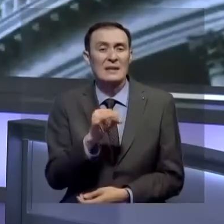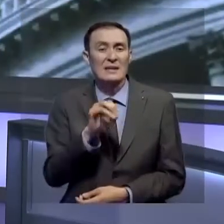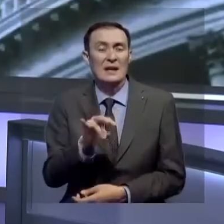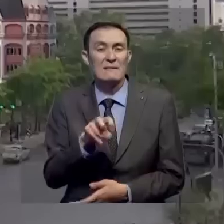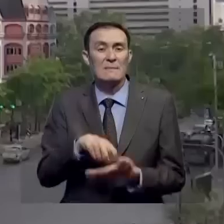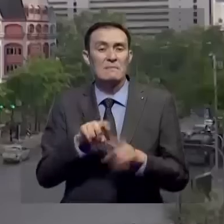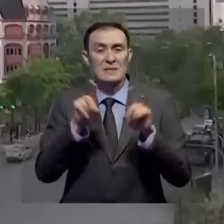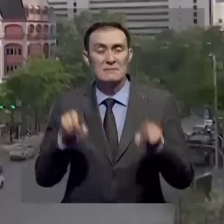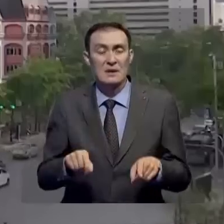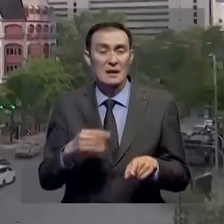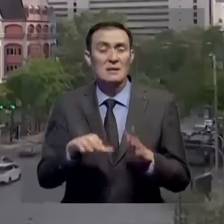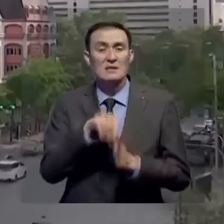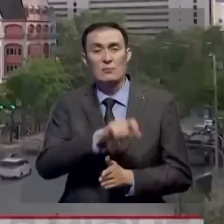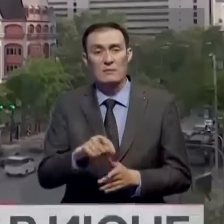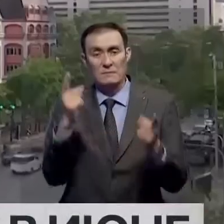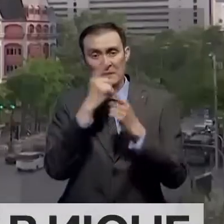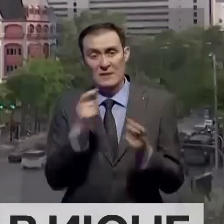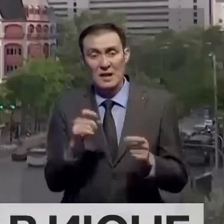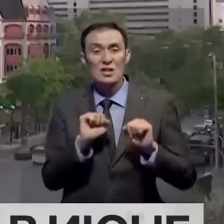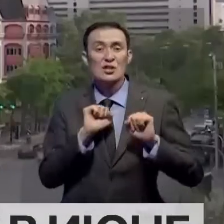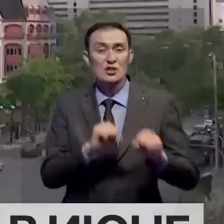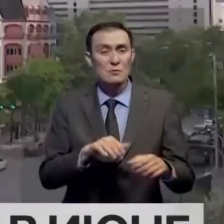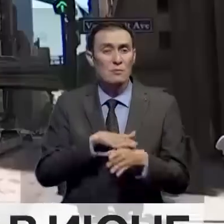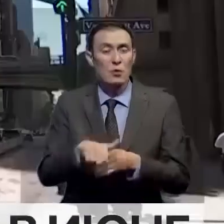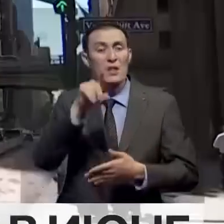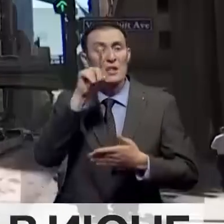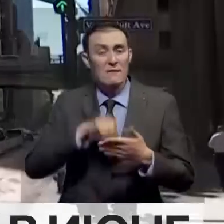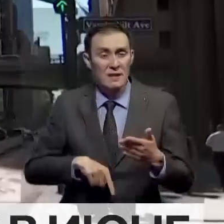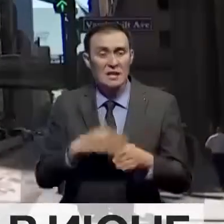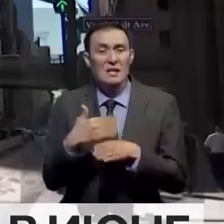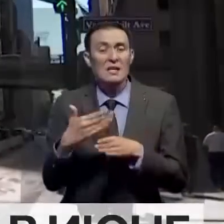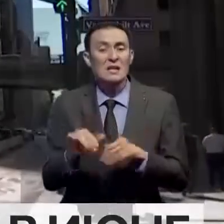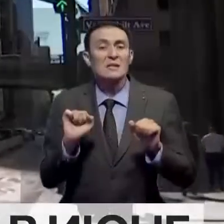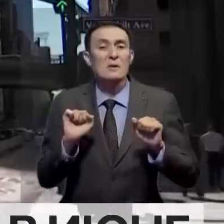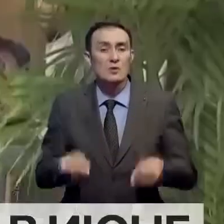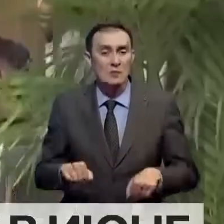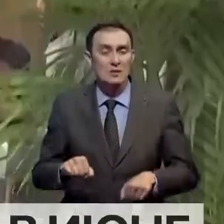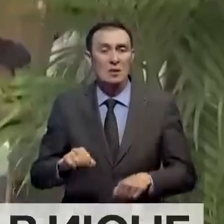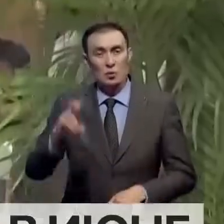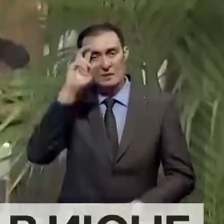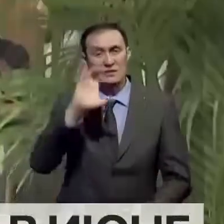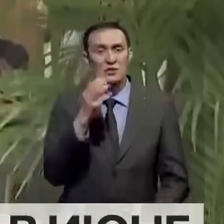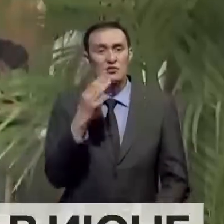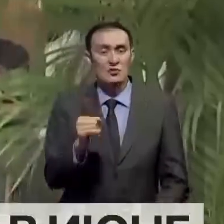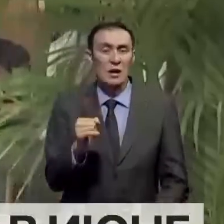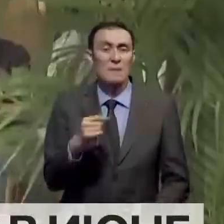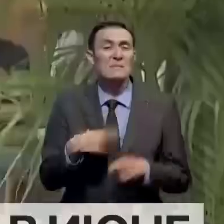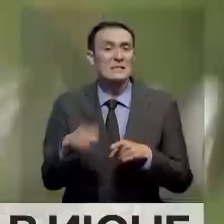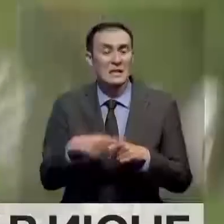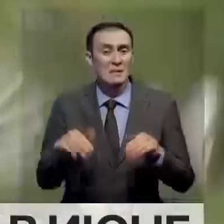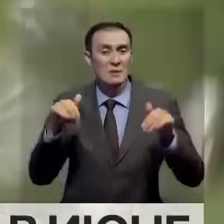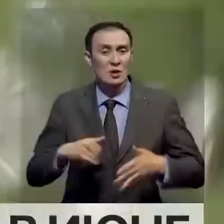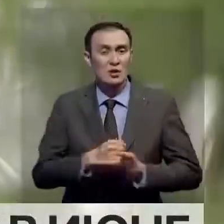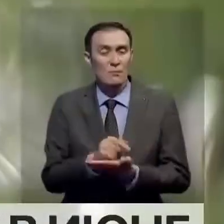письме к законодателям. Она призвала, цитата, «защитить полное доверие и кредитоспособность Соединенных Штатов, как можно скорее